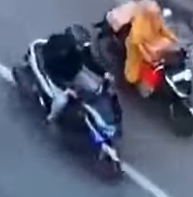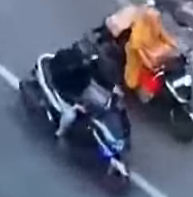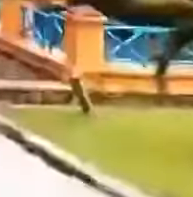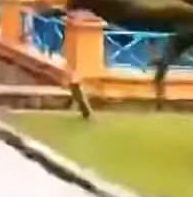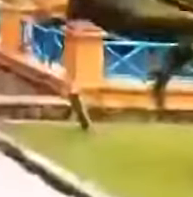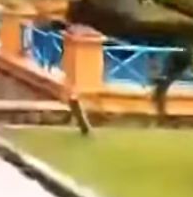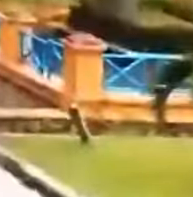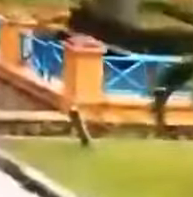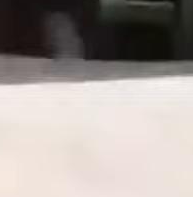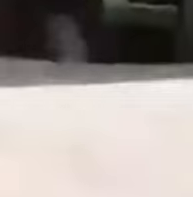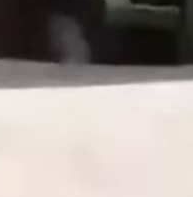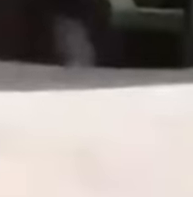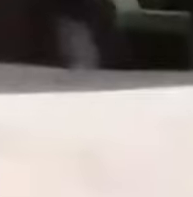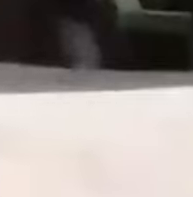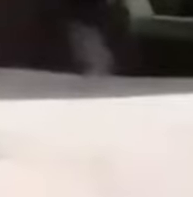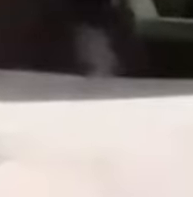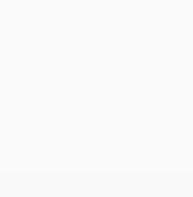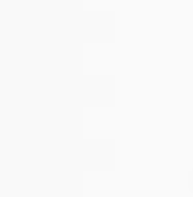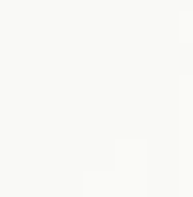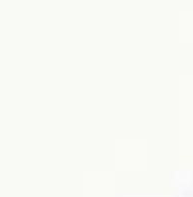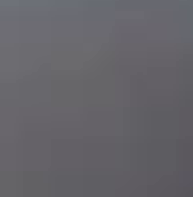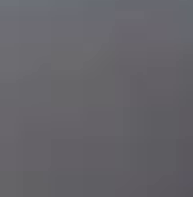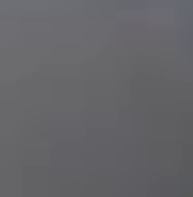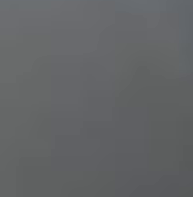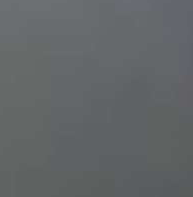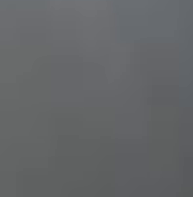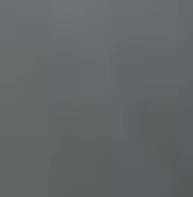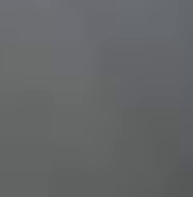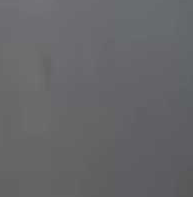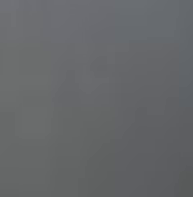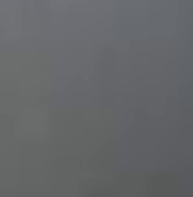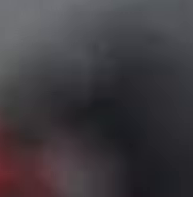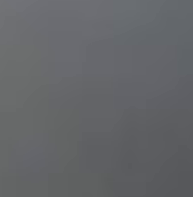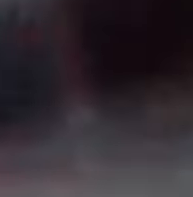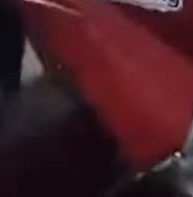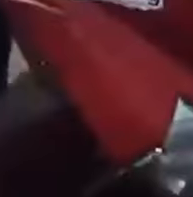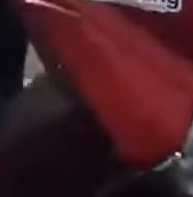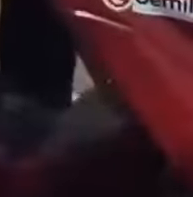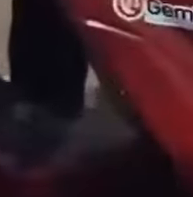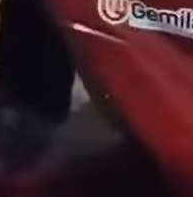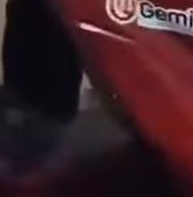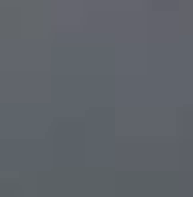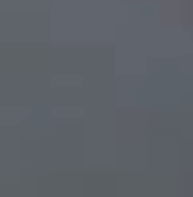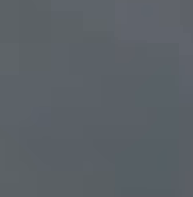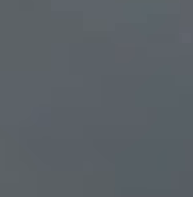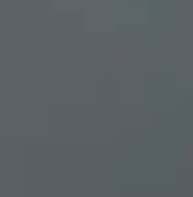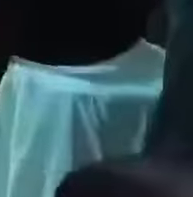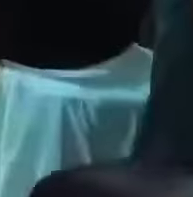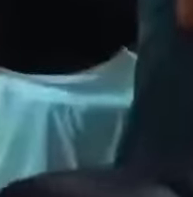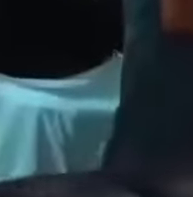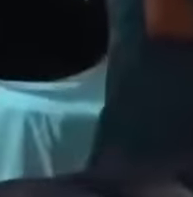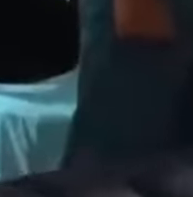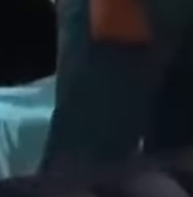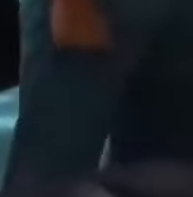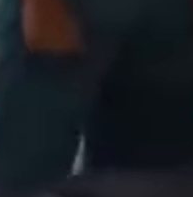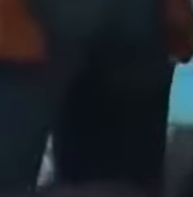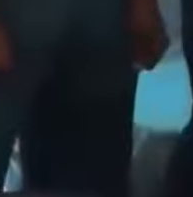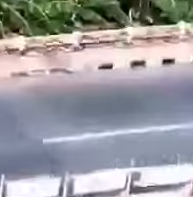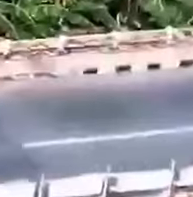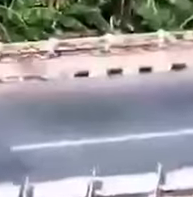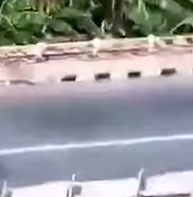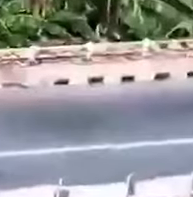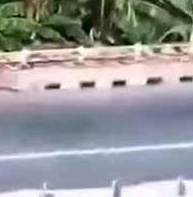Jawa Barat. Dengan melibatkan sejumlah komunitas masyarakat, acara ini diharapkan dapat menyebarkan pesan